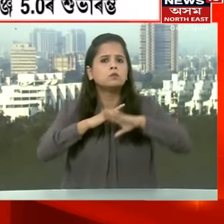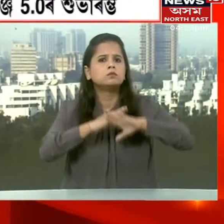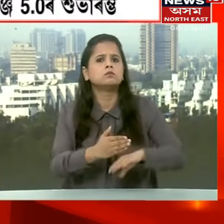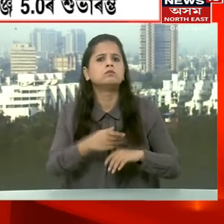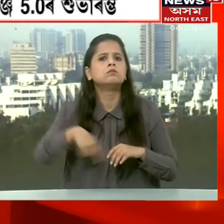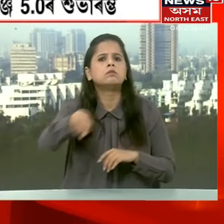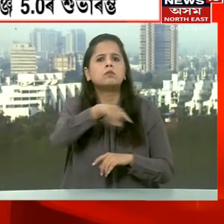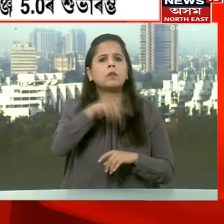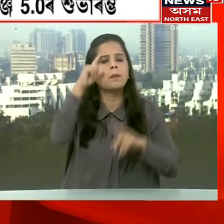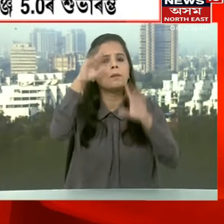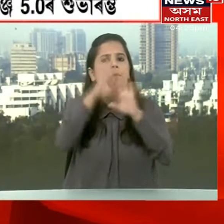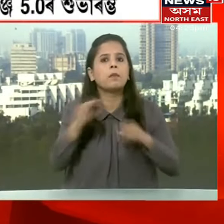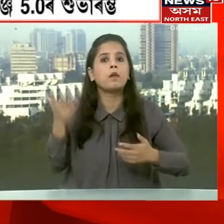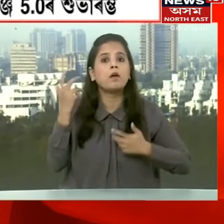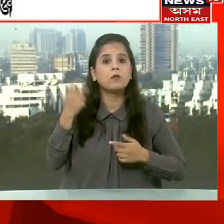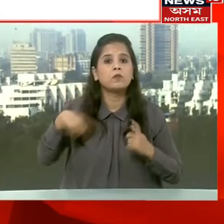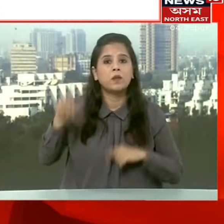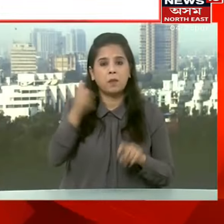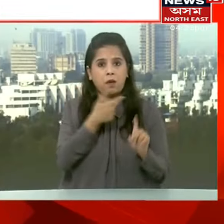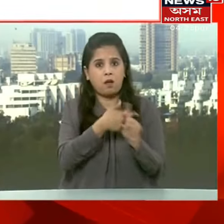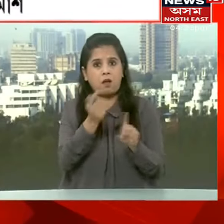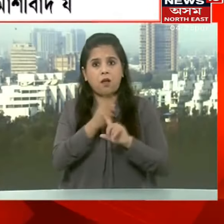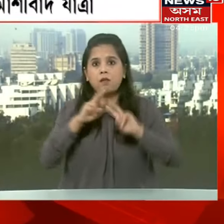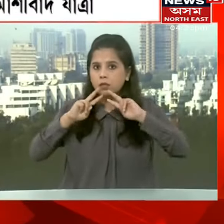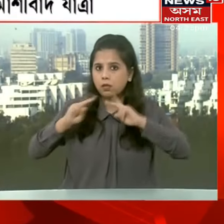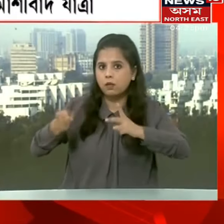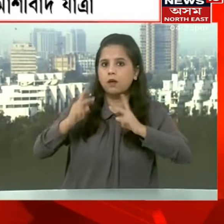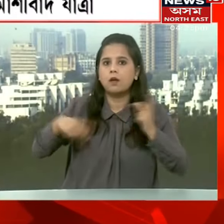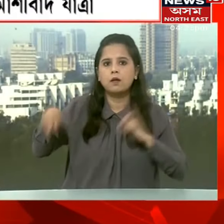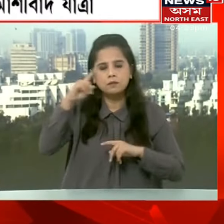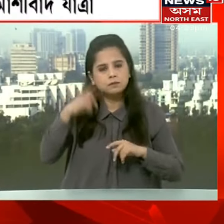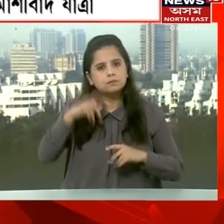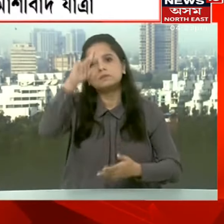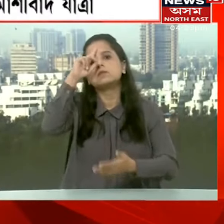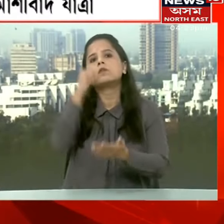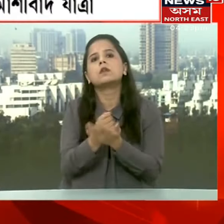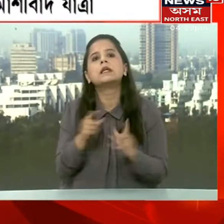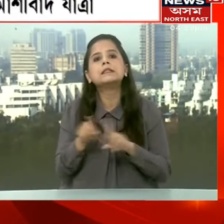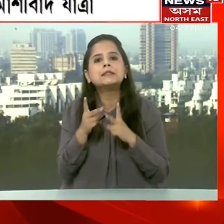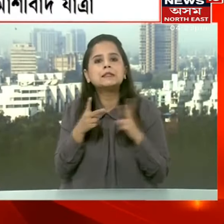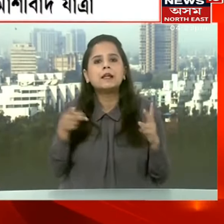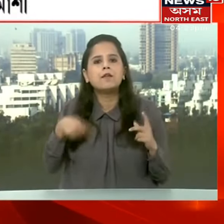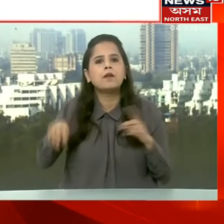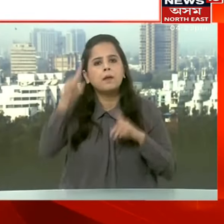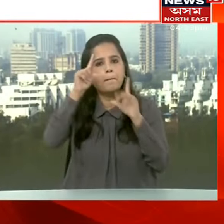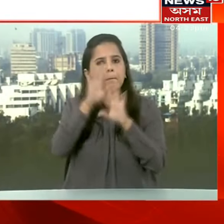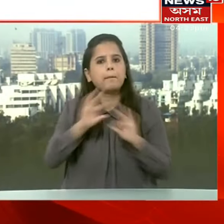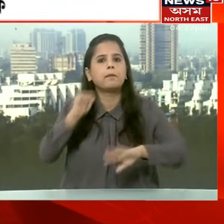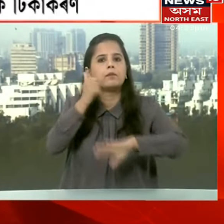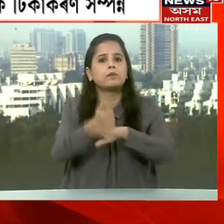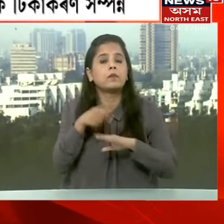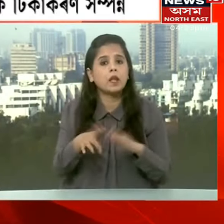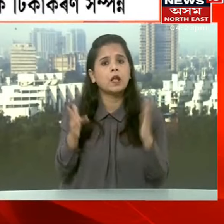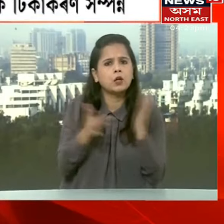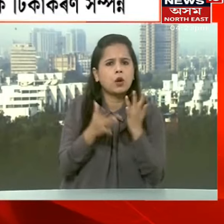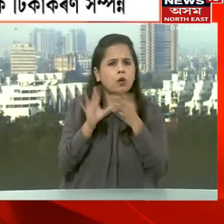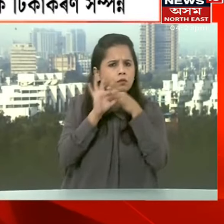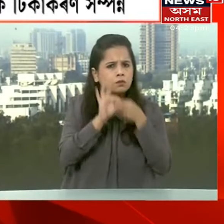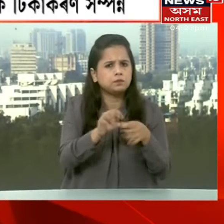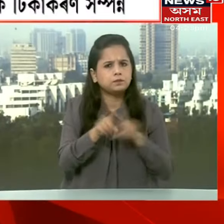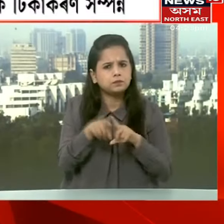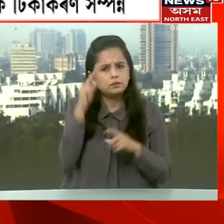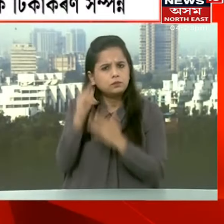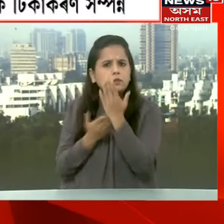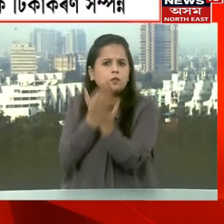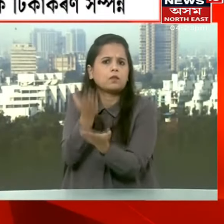शांति सैनिकों के खिलाफ अपराधों की जवाबदेही तय करने के साथ ही शांति स्थापना के लिए प्रौद्योगिकी संबंधी अध्यक्षीय प्रस्ताव